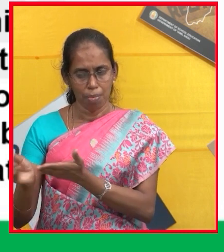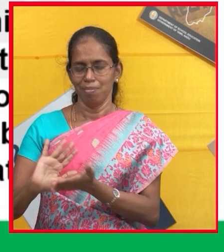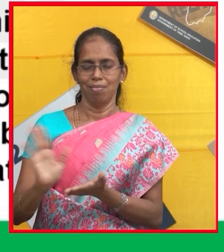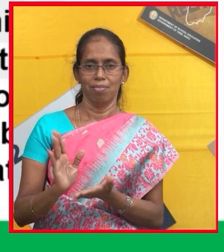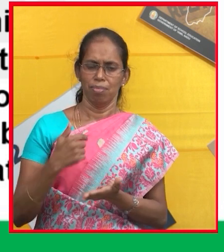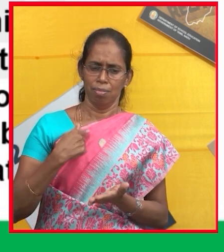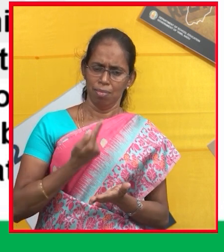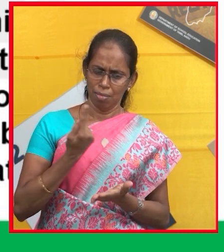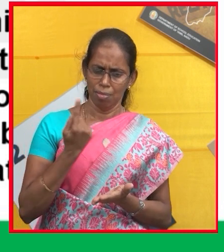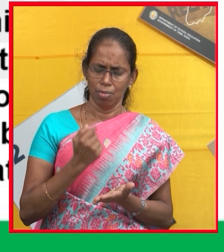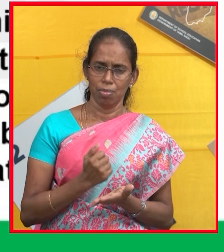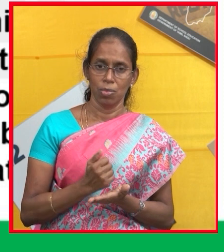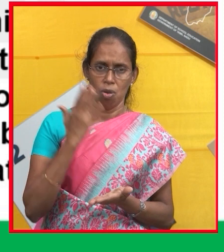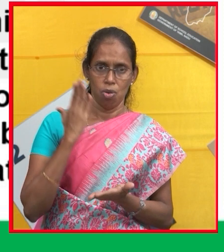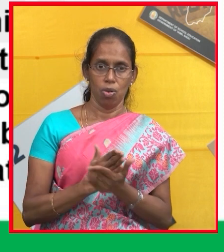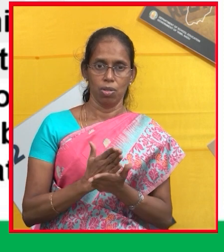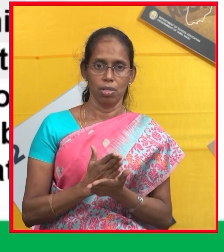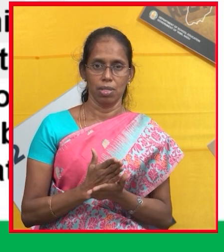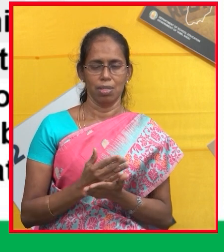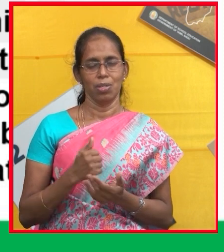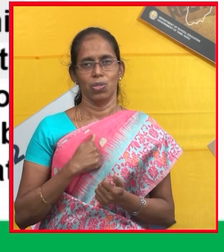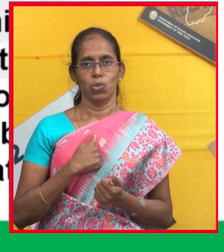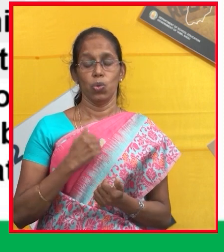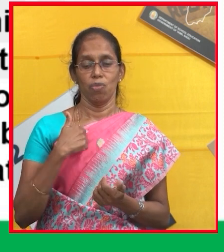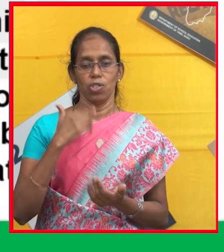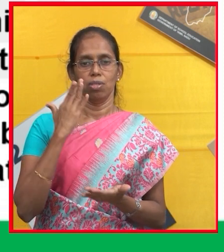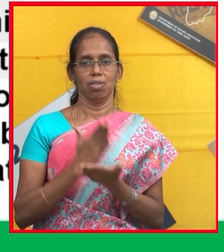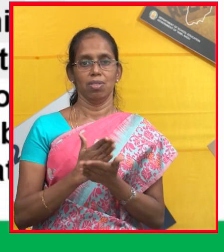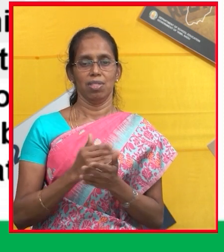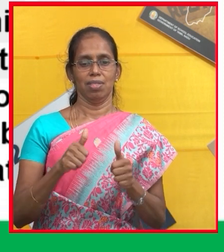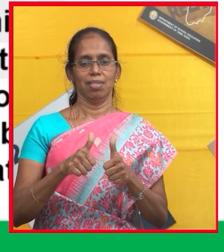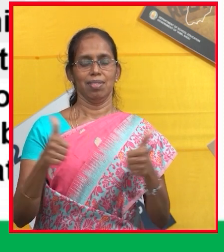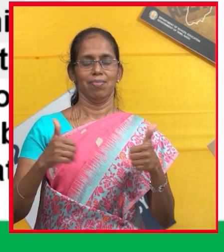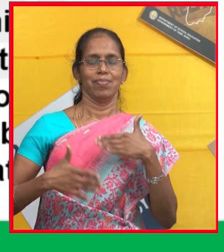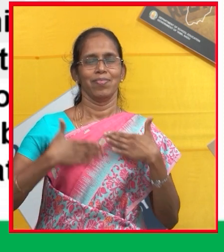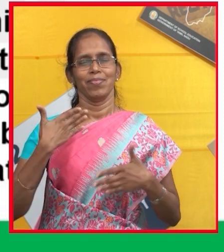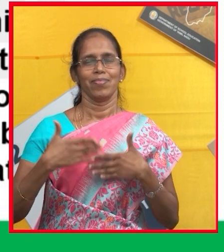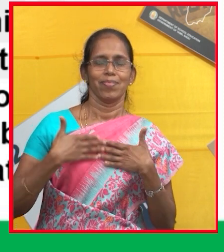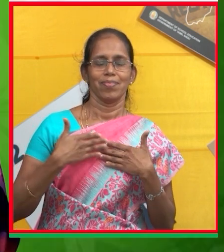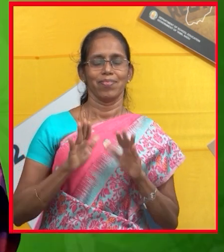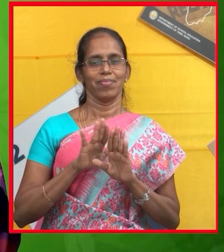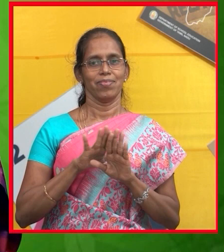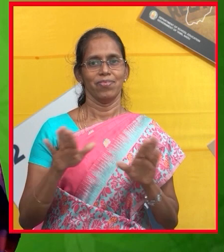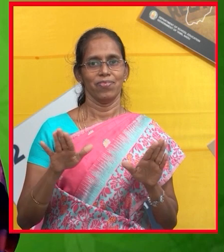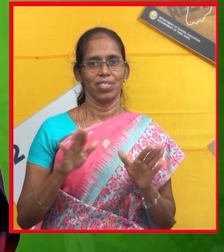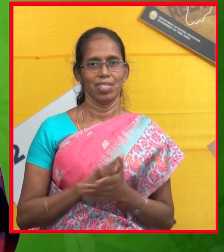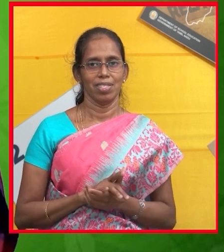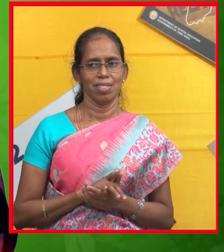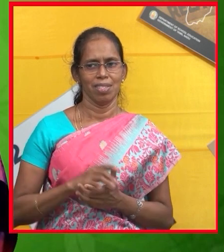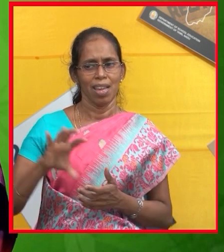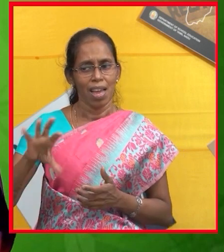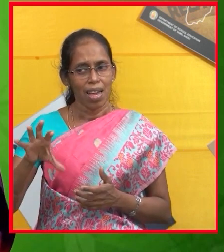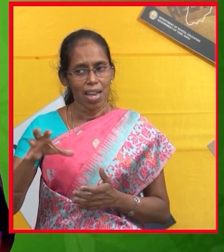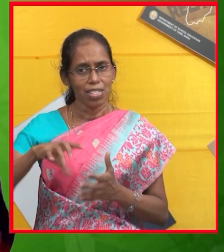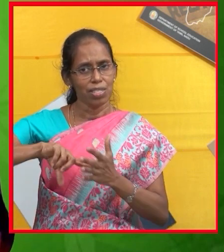honesty. I am glad that we were able to finish it successfully without the use of the engine at all. ஒவ்வொரு தடவையும்